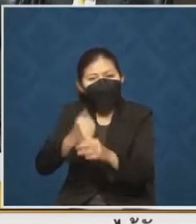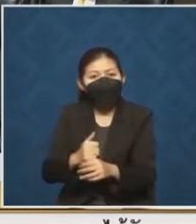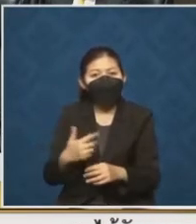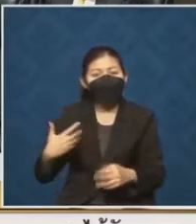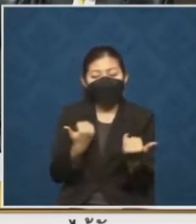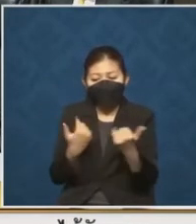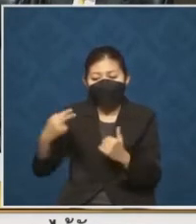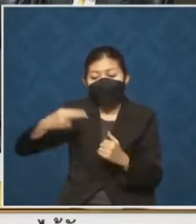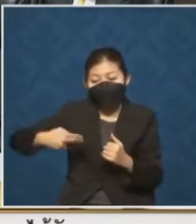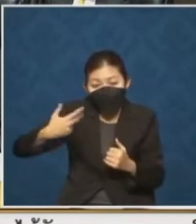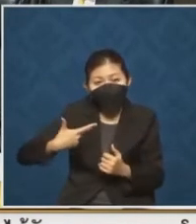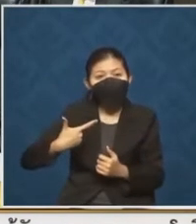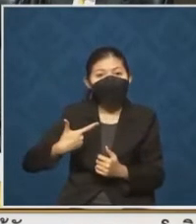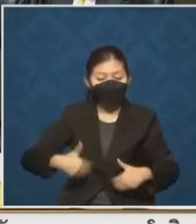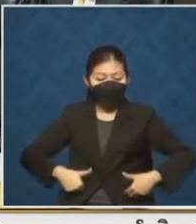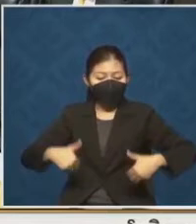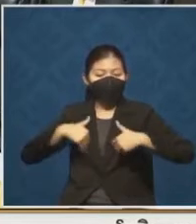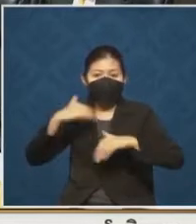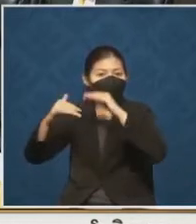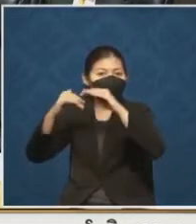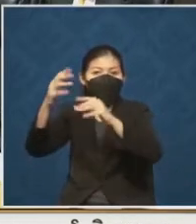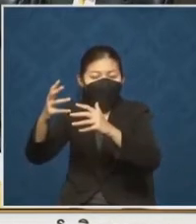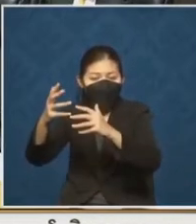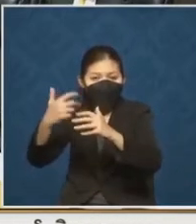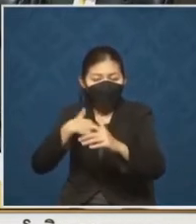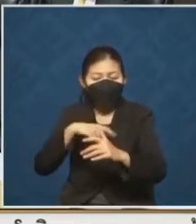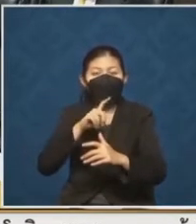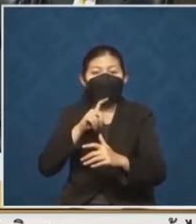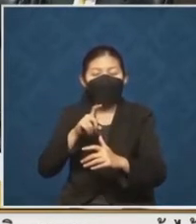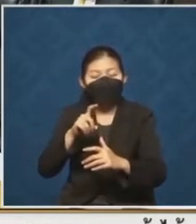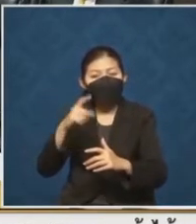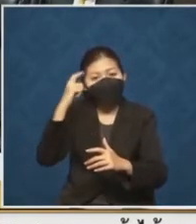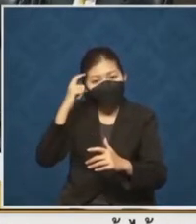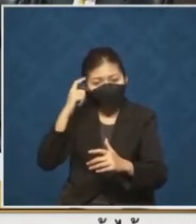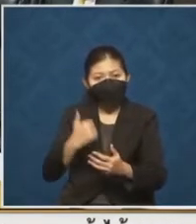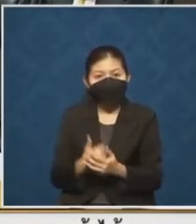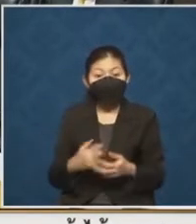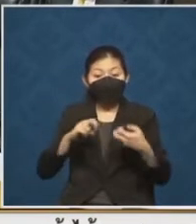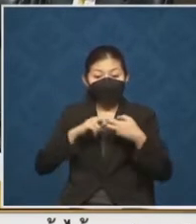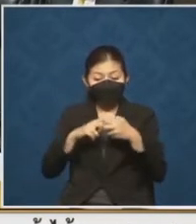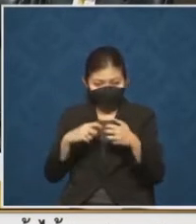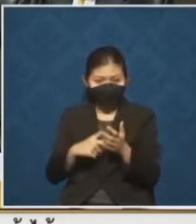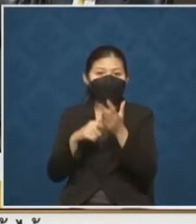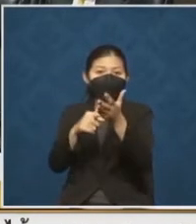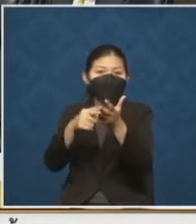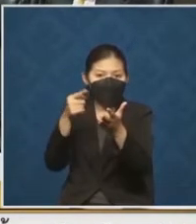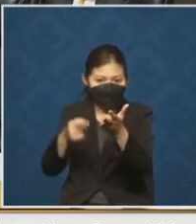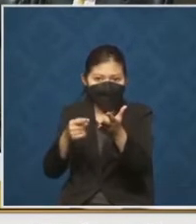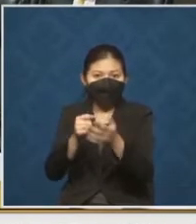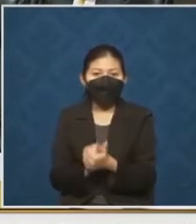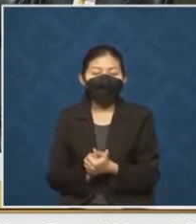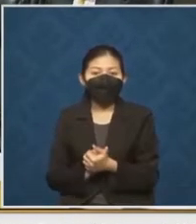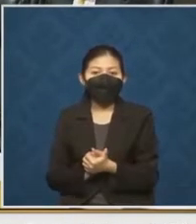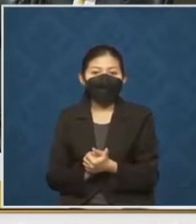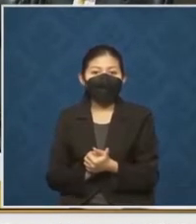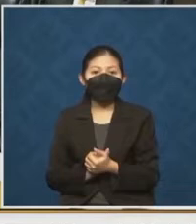มีความหวังที่ริบหรี่ในการจะดำเนินชีวิตของเขาลูกหลานเขาได้อนาคตอันนี้ข้อที่จริงที่เขาอยากรู้